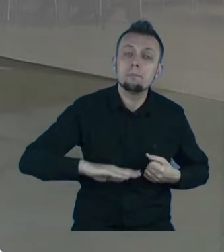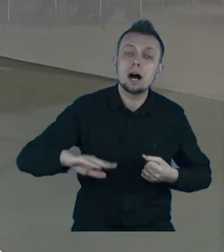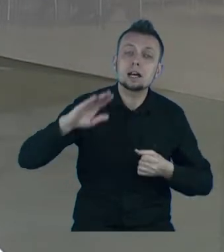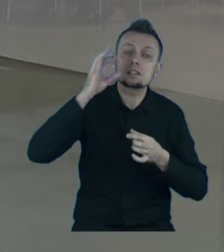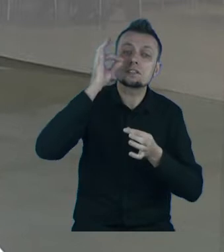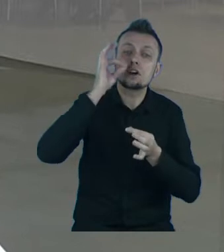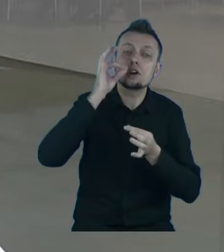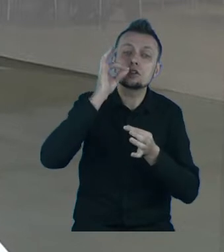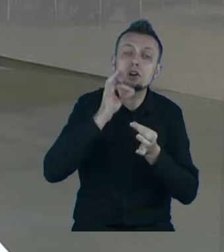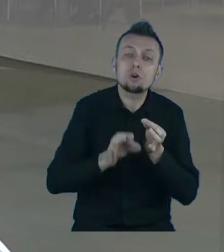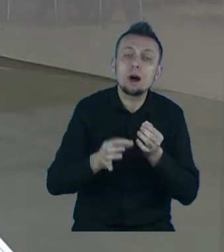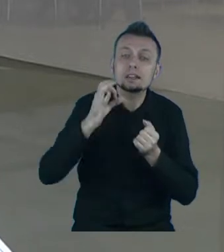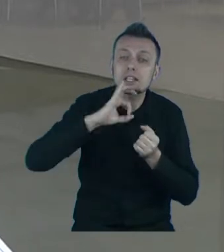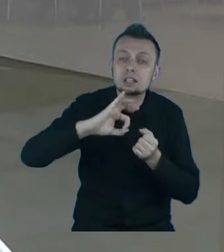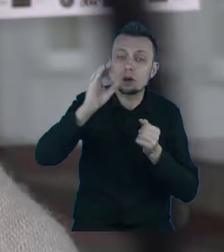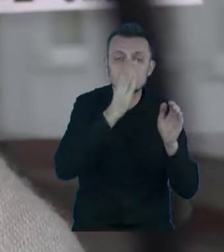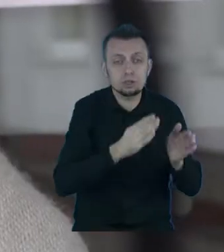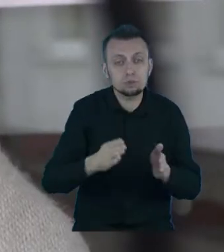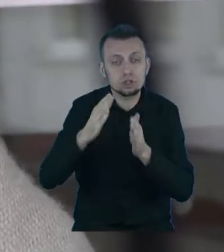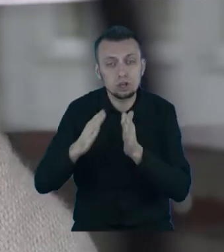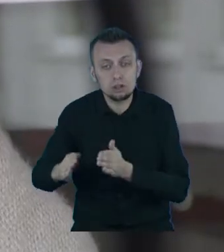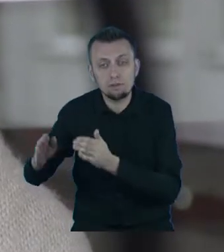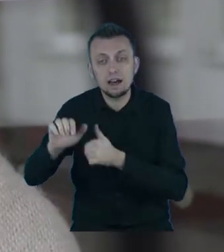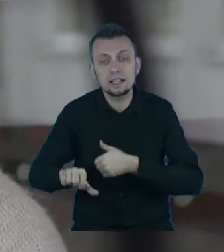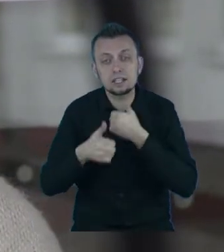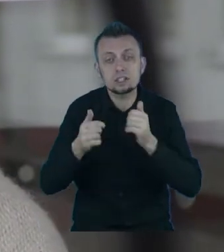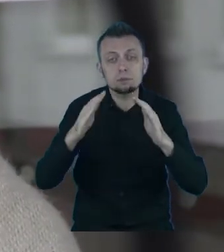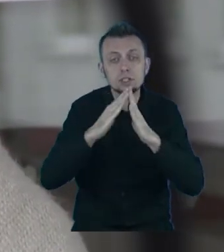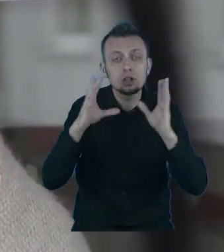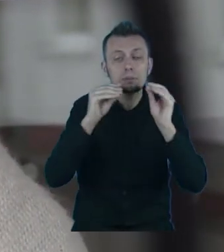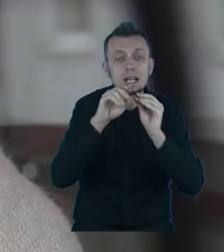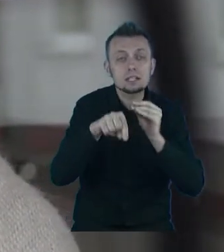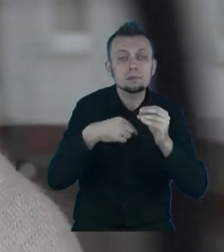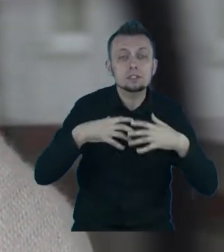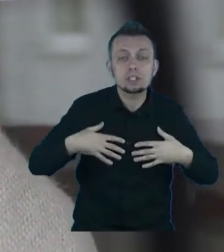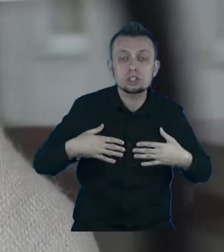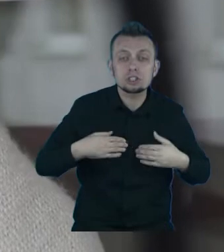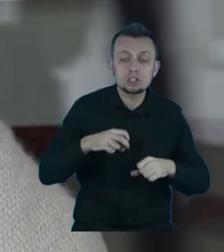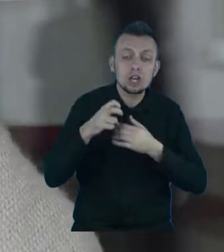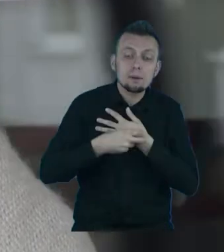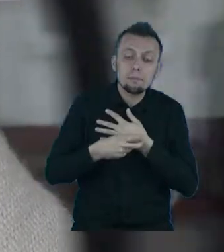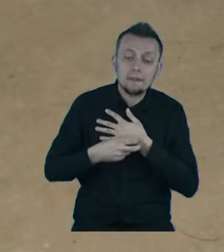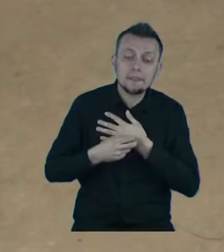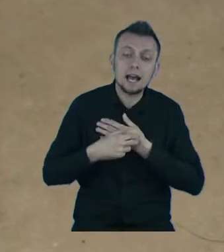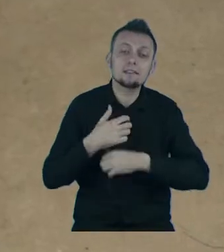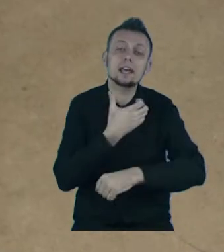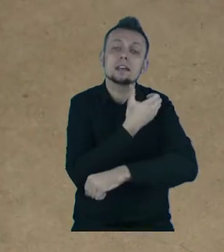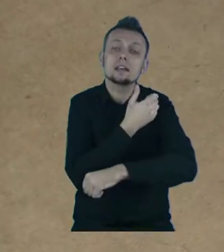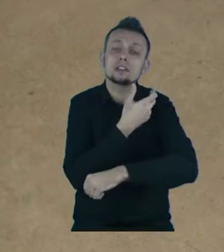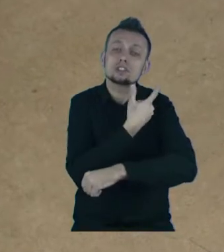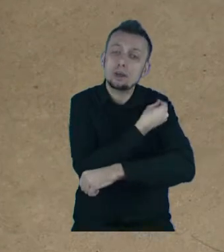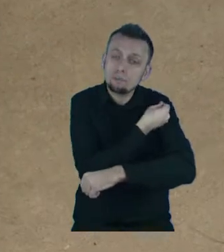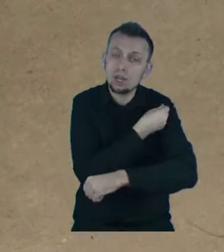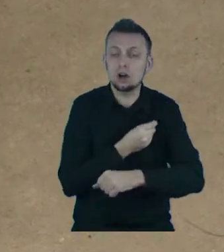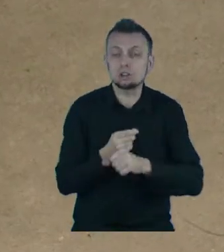precyzyjnie przygotowywane. Są to zwierzęta, które są badane, szczepione, sprawdzane przez